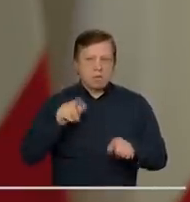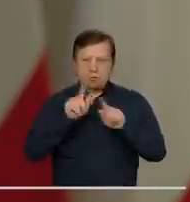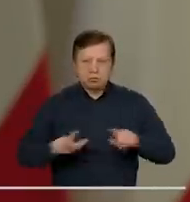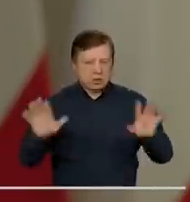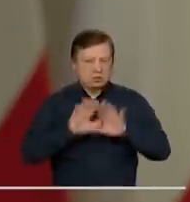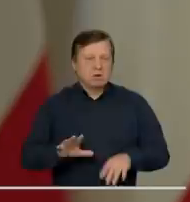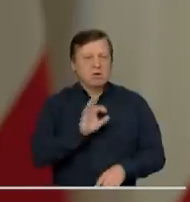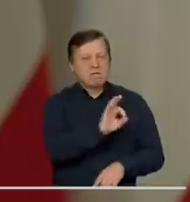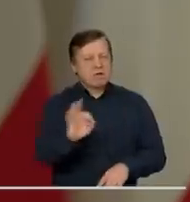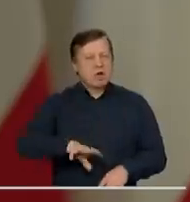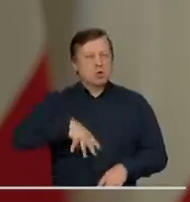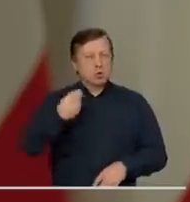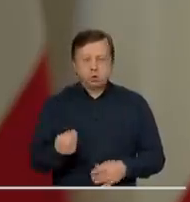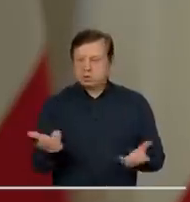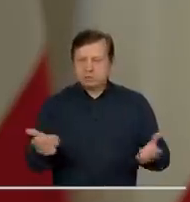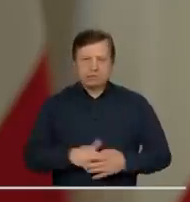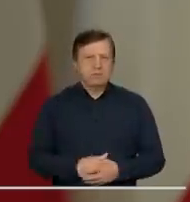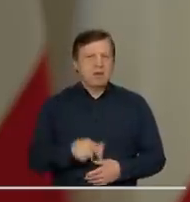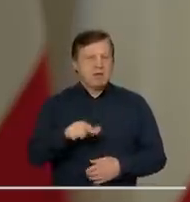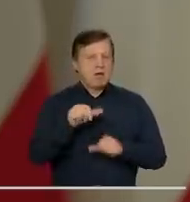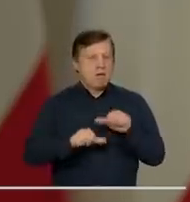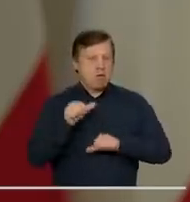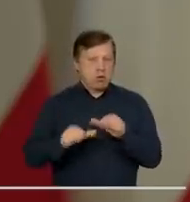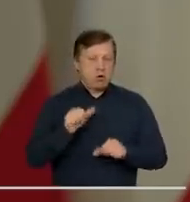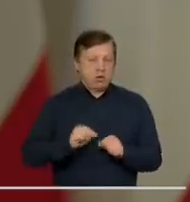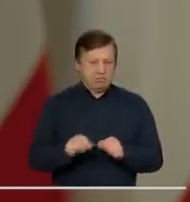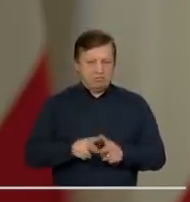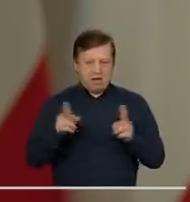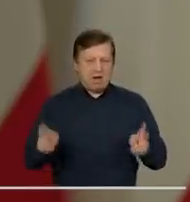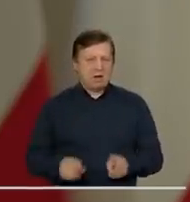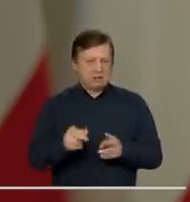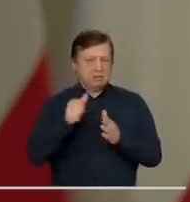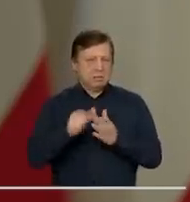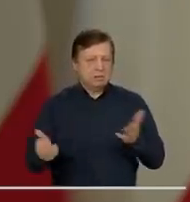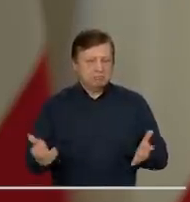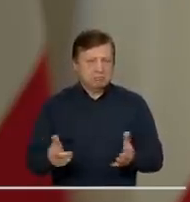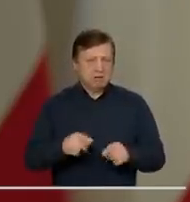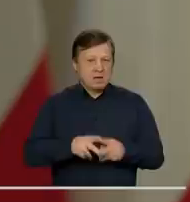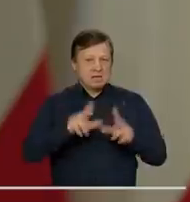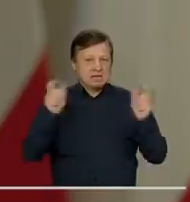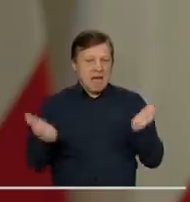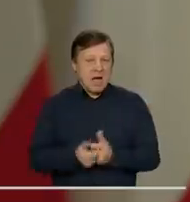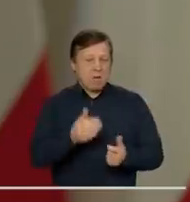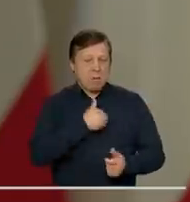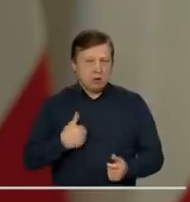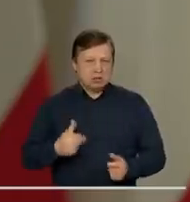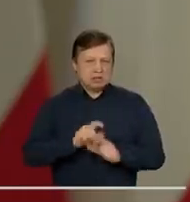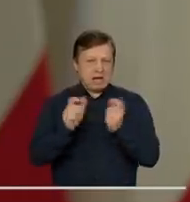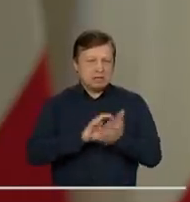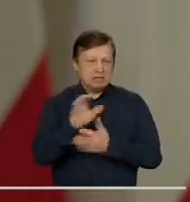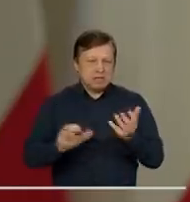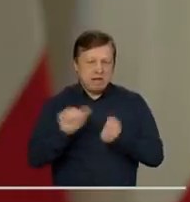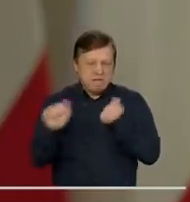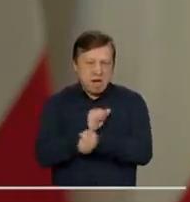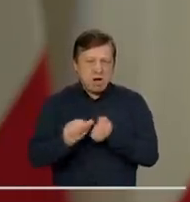za ich duszę. Ta rocznica przypada bowiem w szczególnym momencie, w czasie, kiedy cała Polska i świat zmaga się z